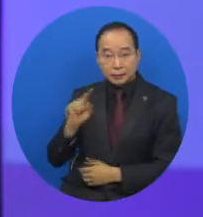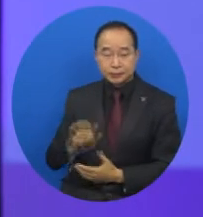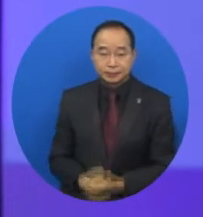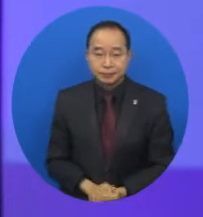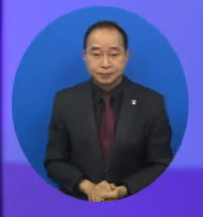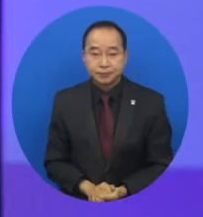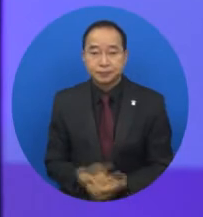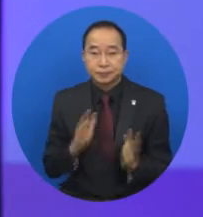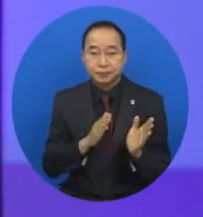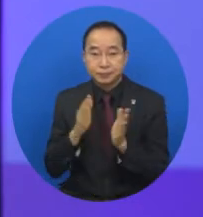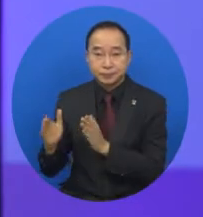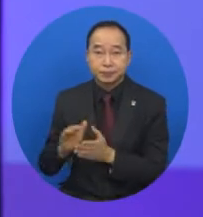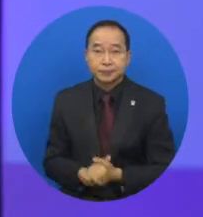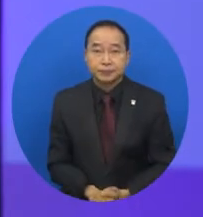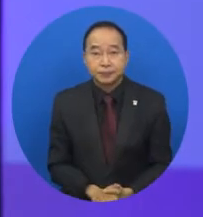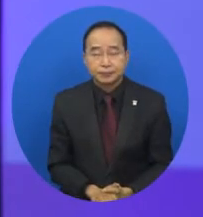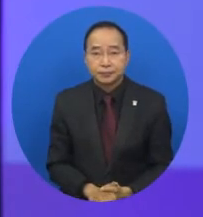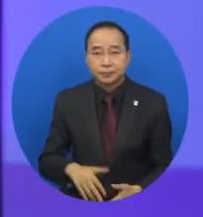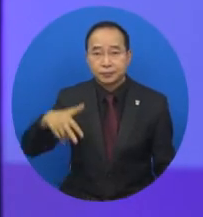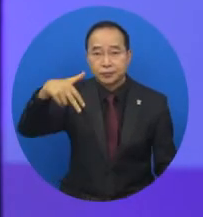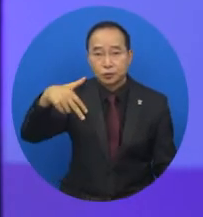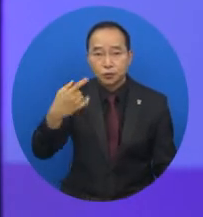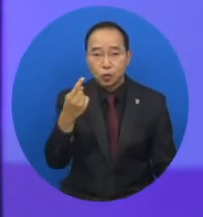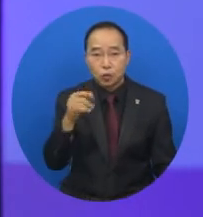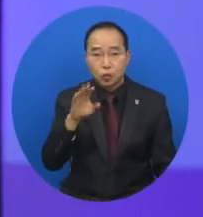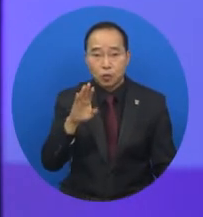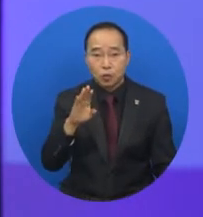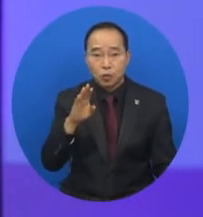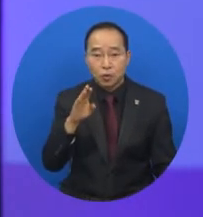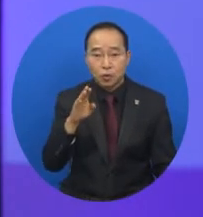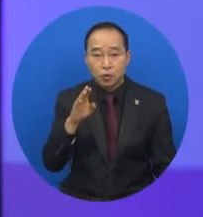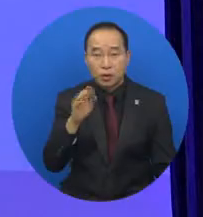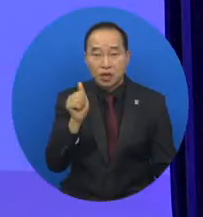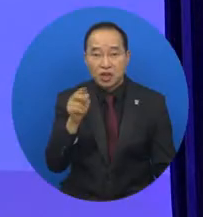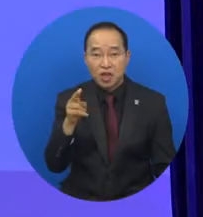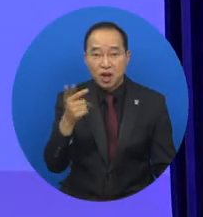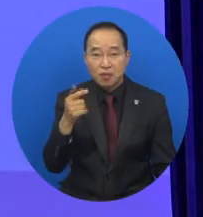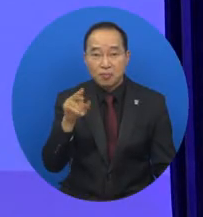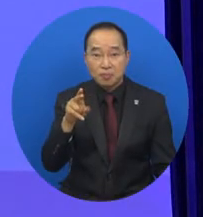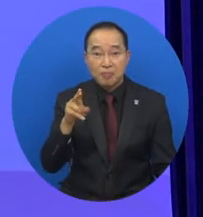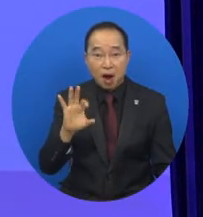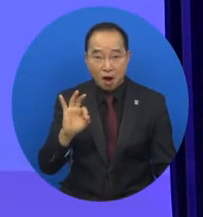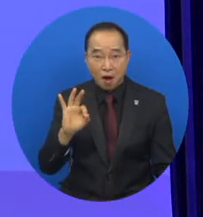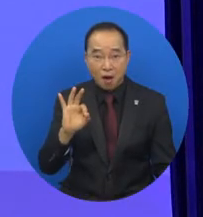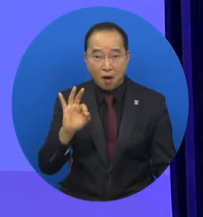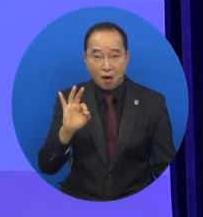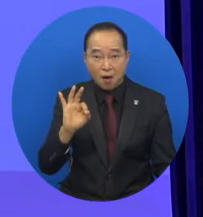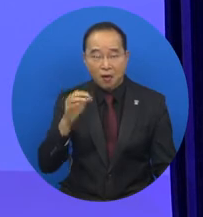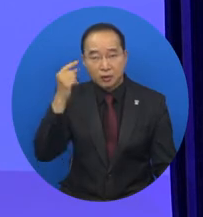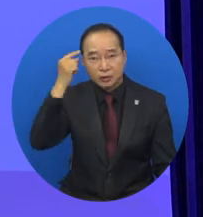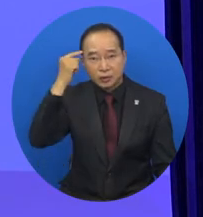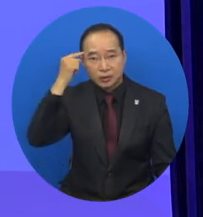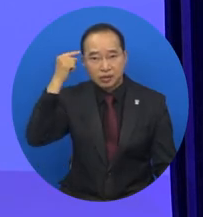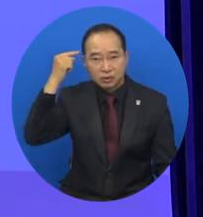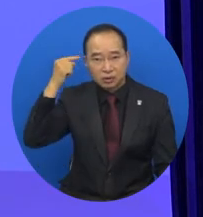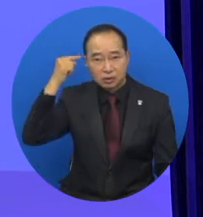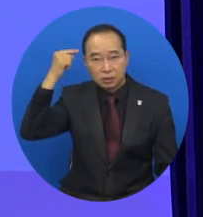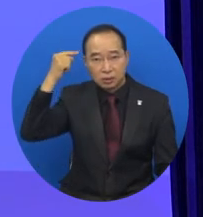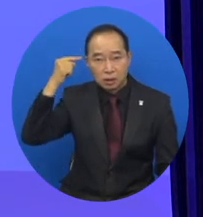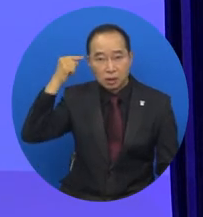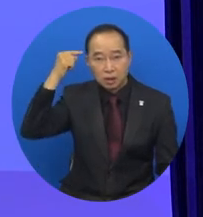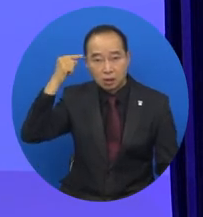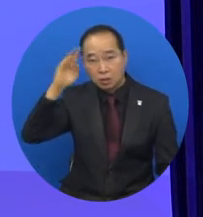납병원 조현병 환자들을 임상한 과정이었습니다. 처음에 들었을 때 그들의 모습이 지금 내